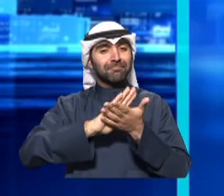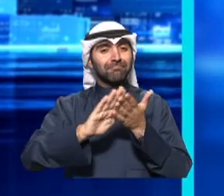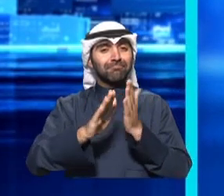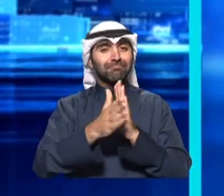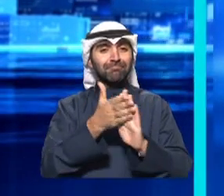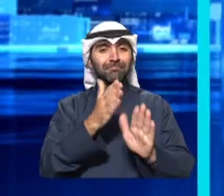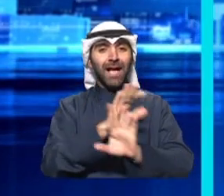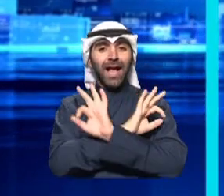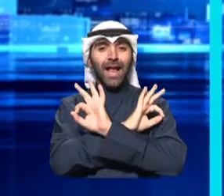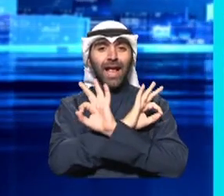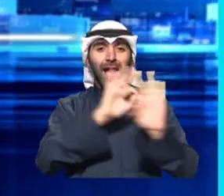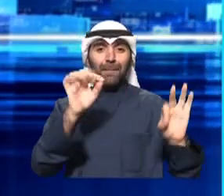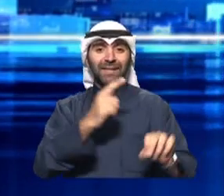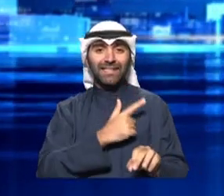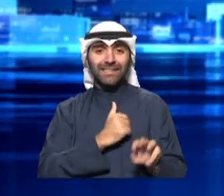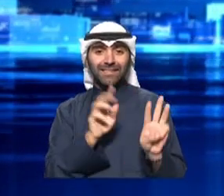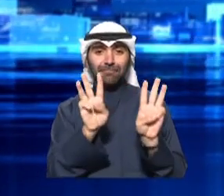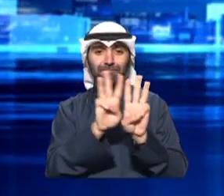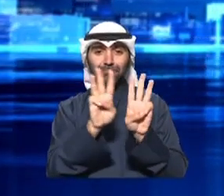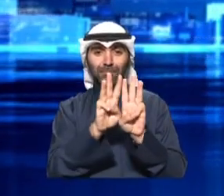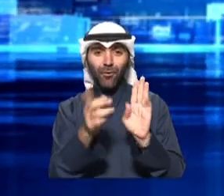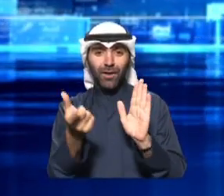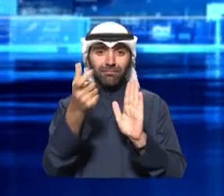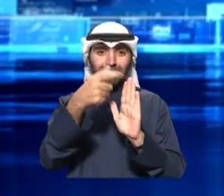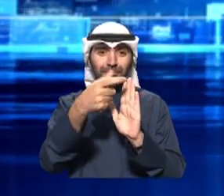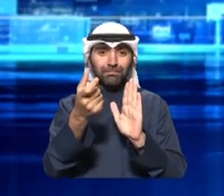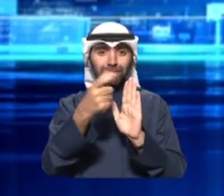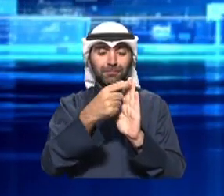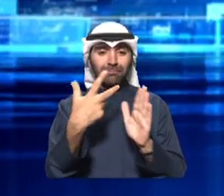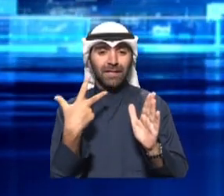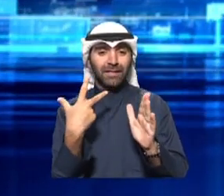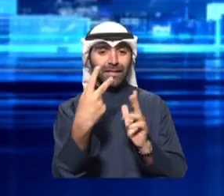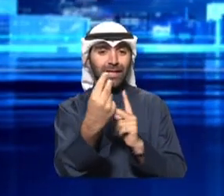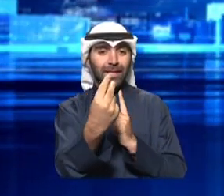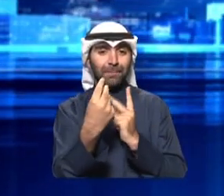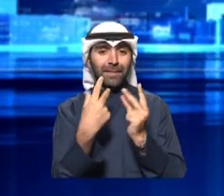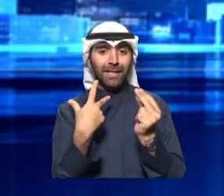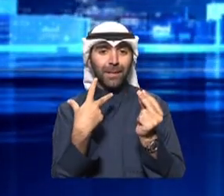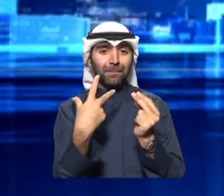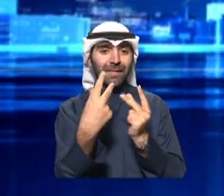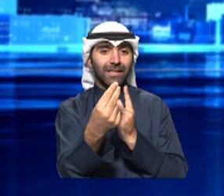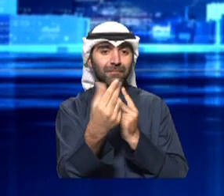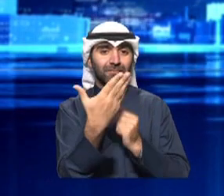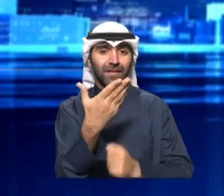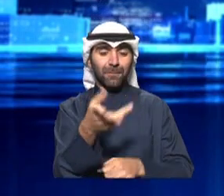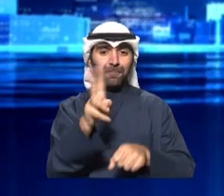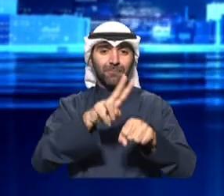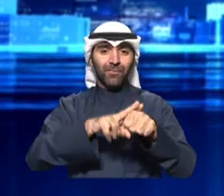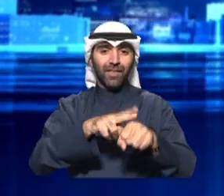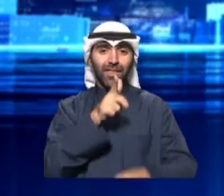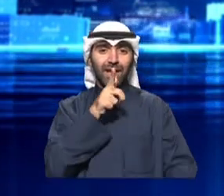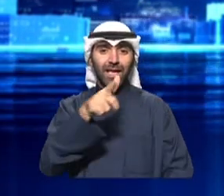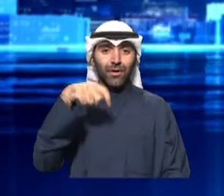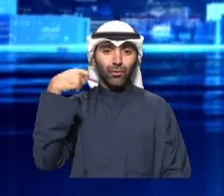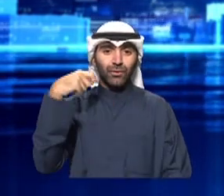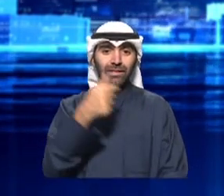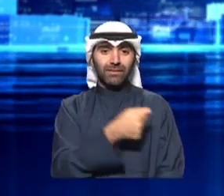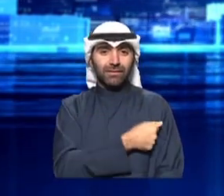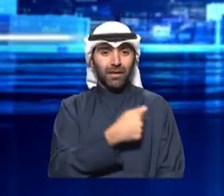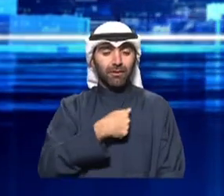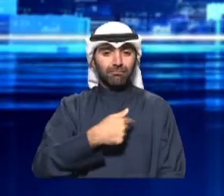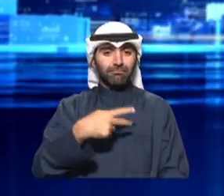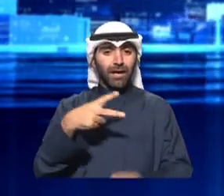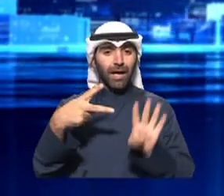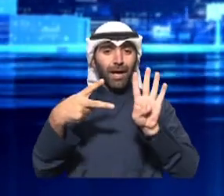كوفيد-19. وأفادت الوزارة في بيان إن هناك متابعة دقيقة بعد إتمام التطعيم لجميع من